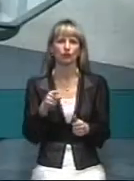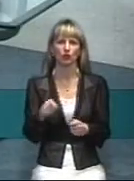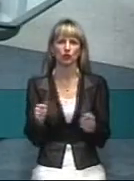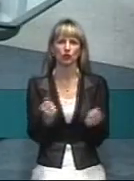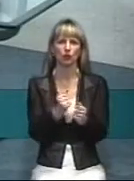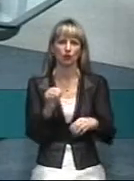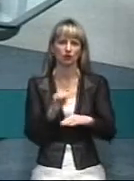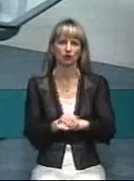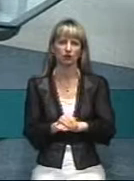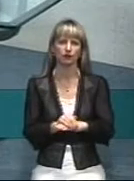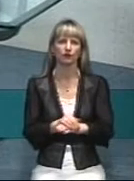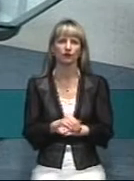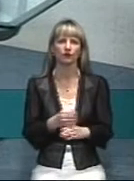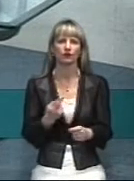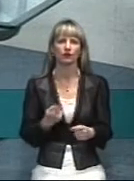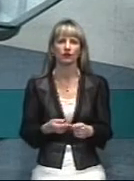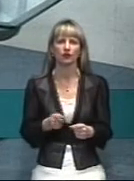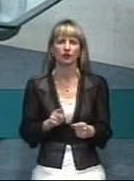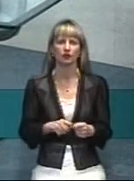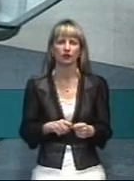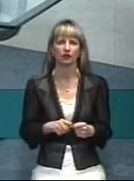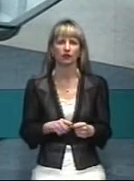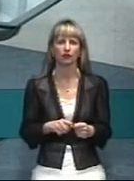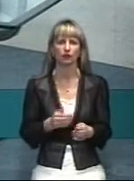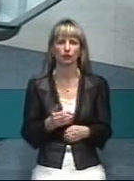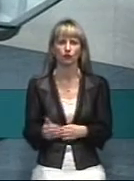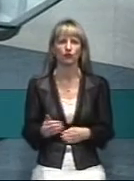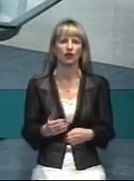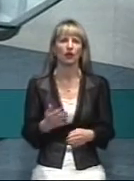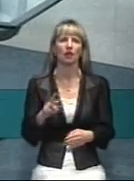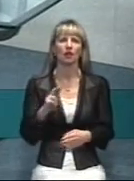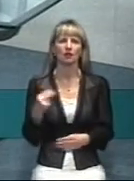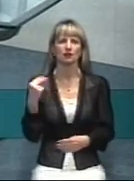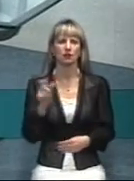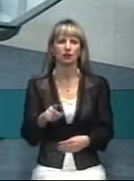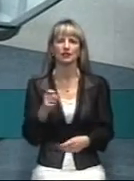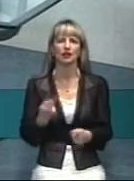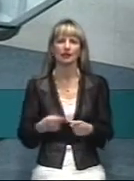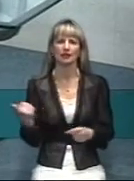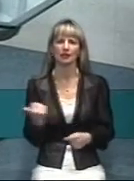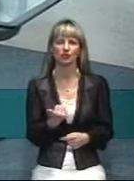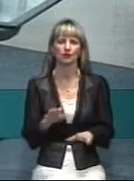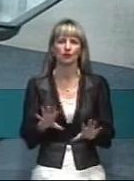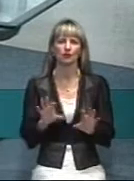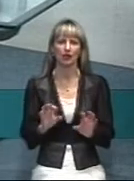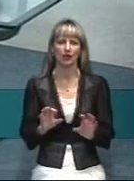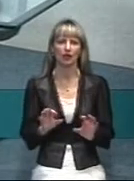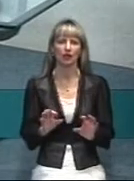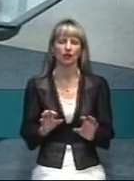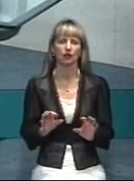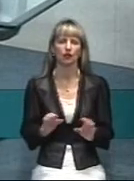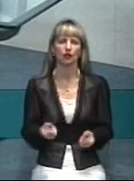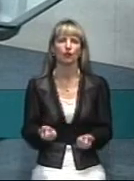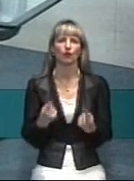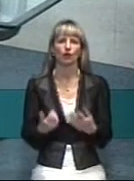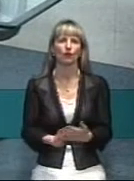швидкість. Але це згодом. А як запоріжці за ось цей майже тиждень сприйняли